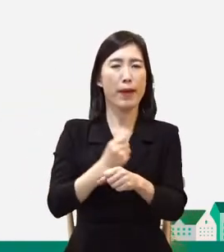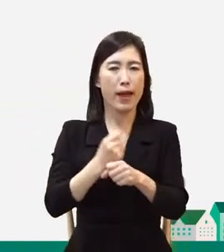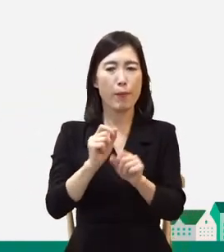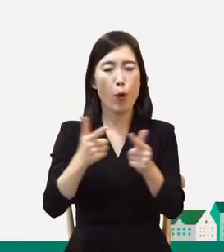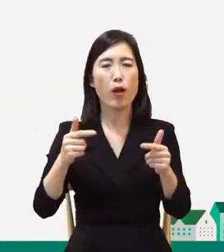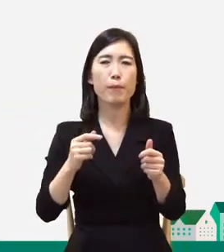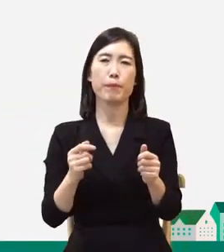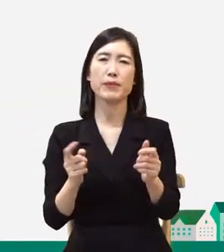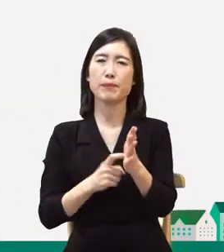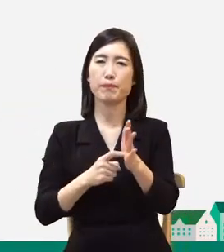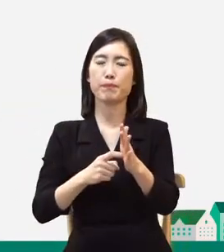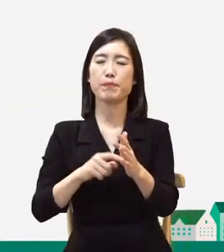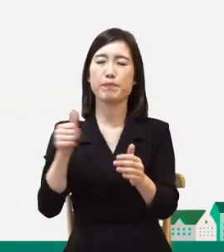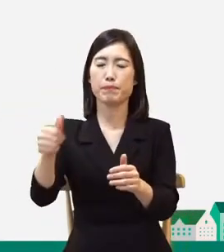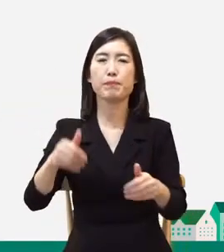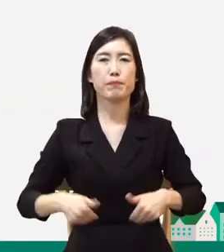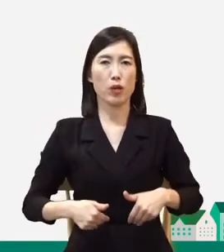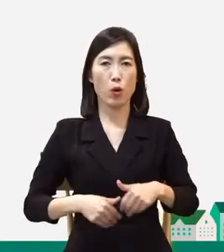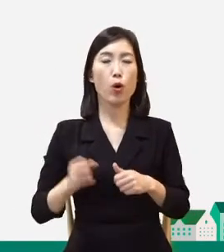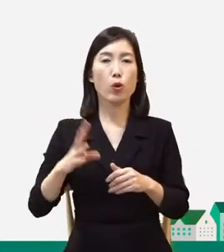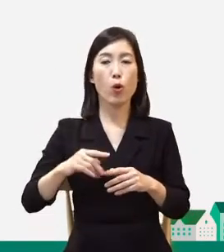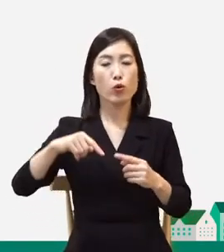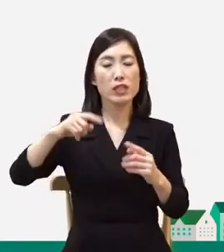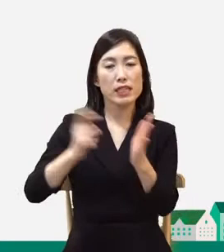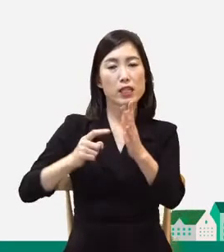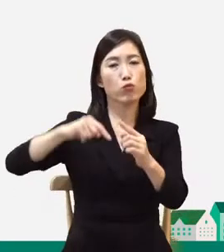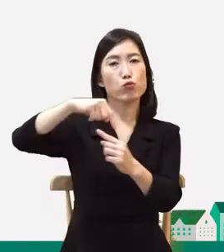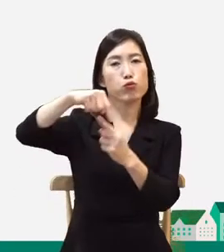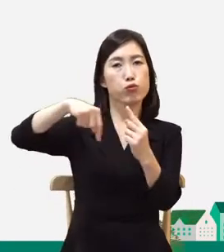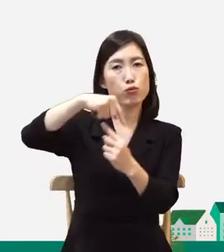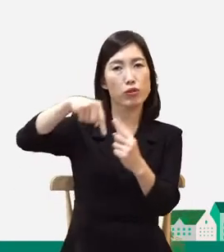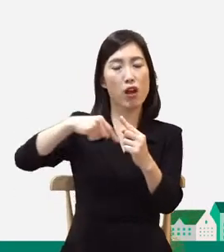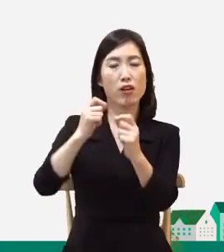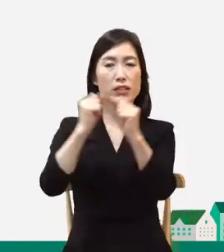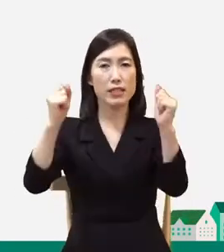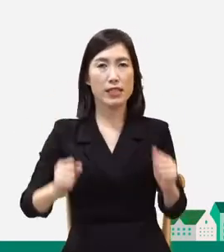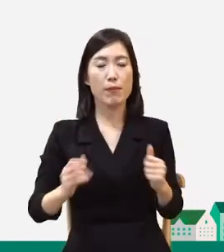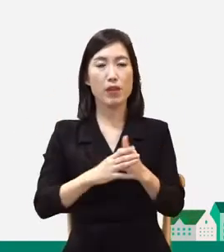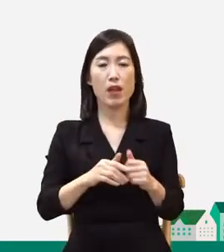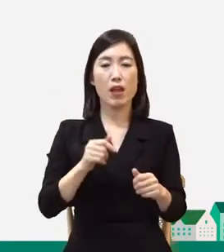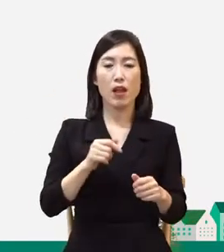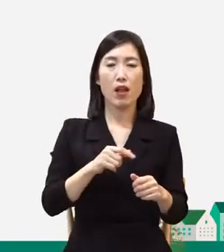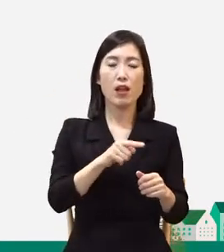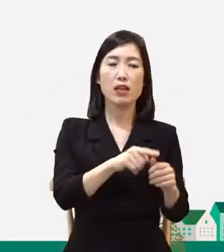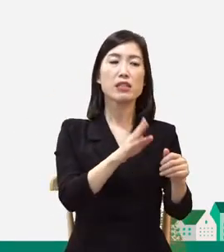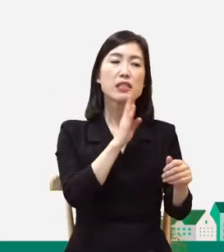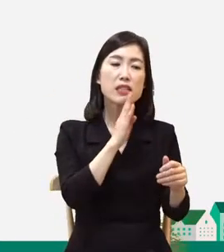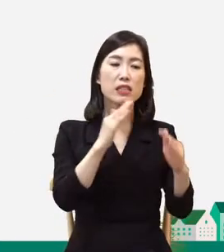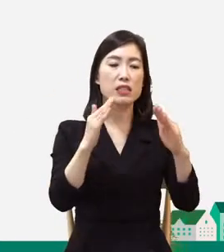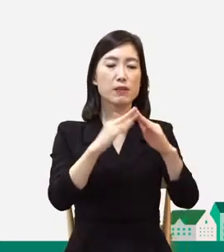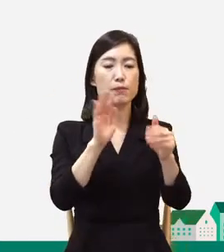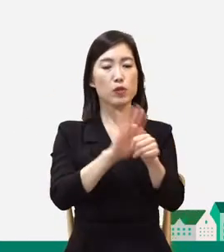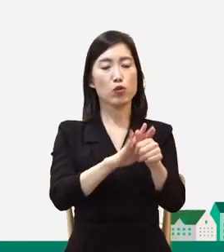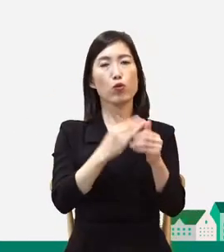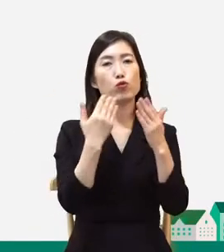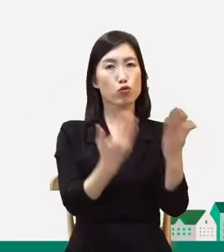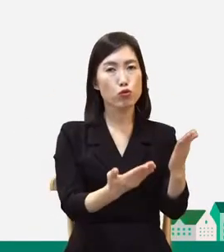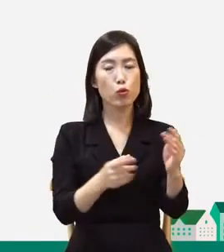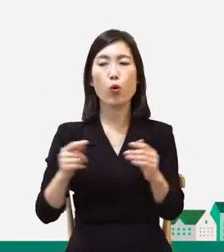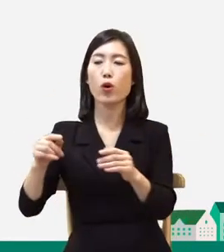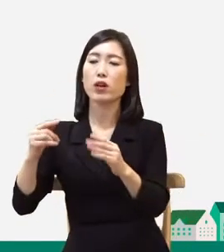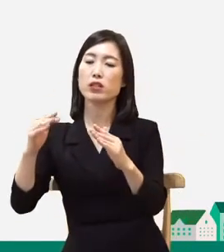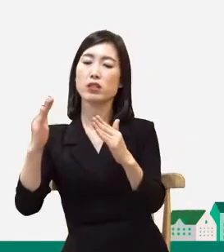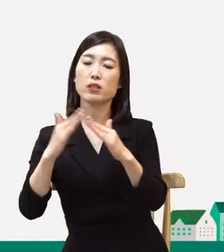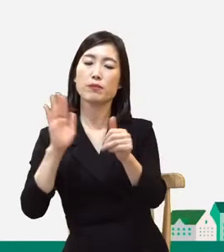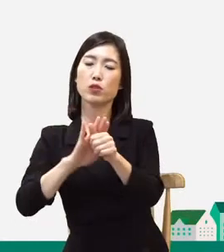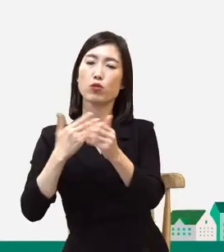운영을 위한 지원주택 운영 지원 서비스와 같은 중간 지원 조직의 필요성입니다. 지원주택과 지원주택 서비스